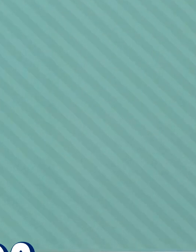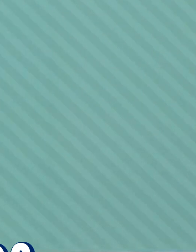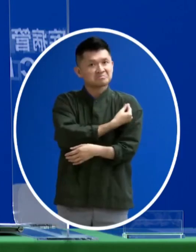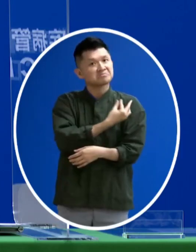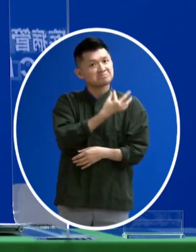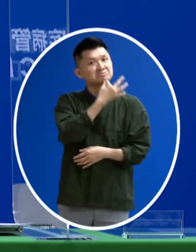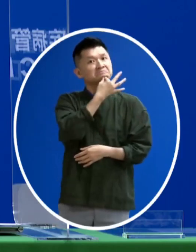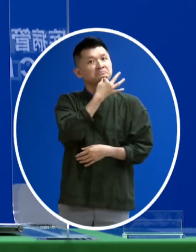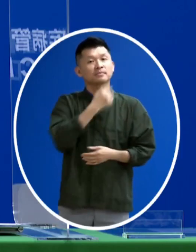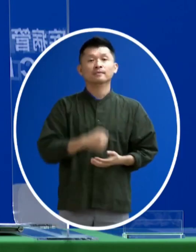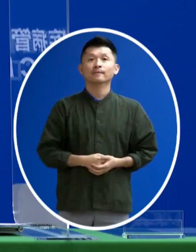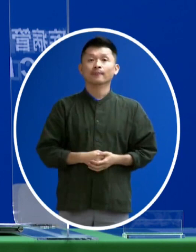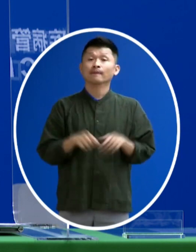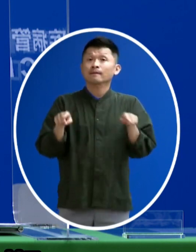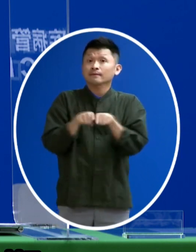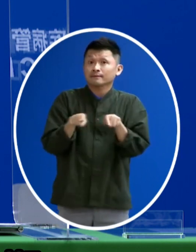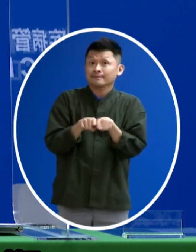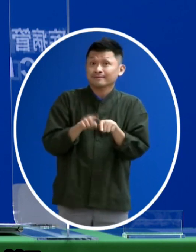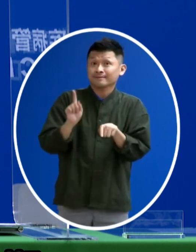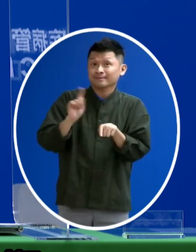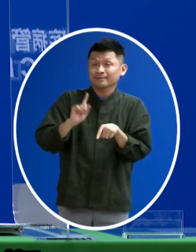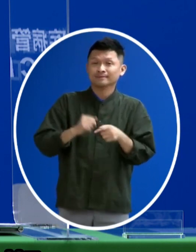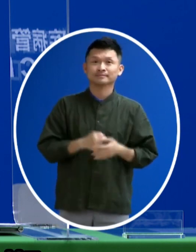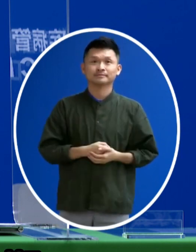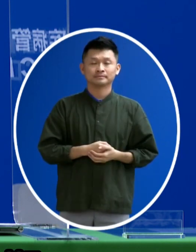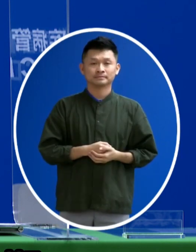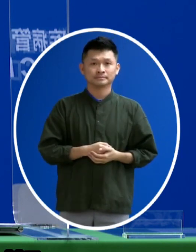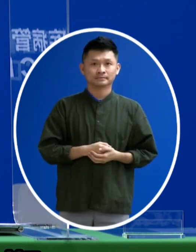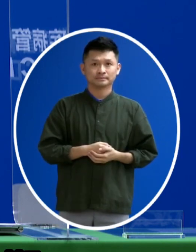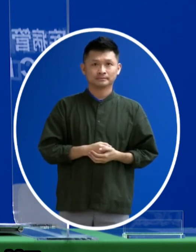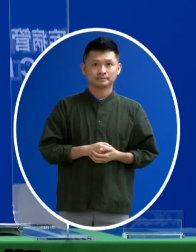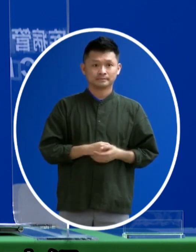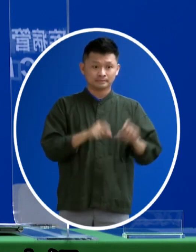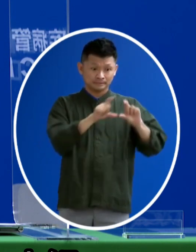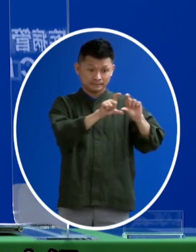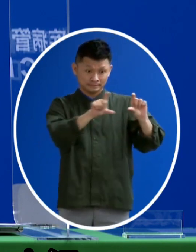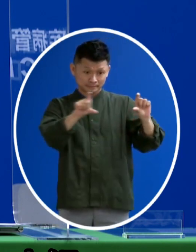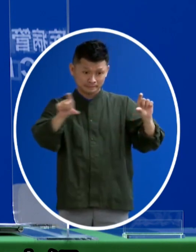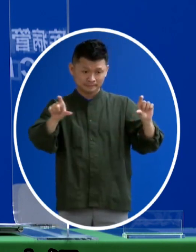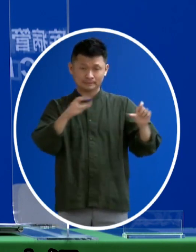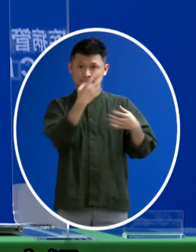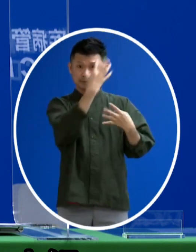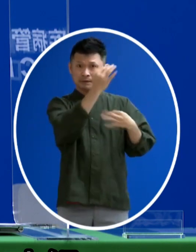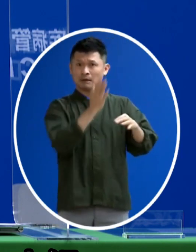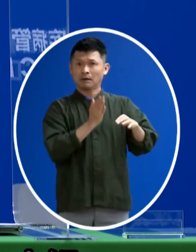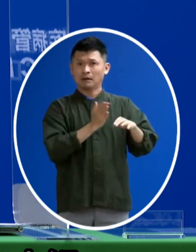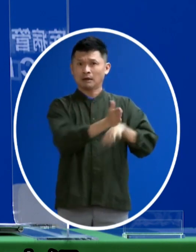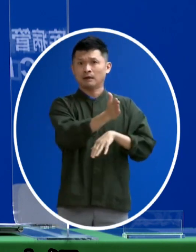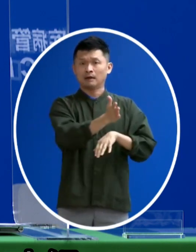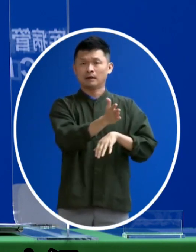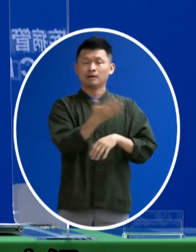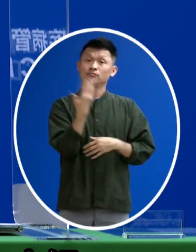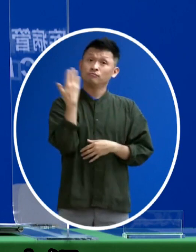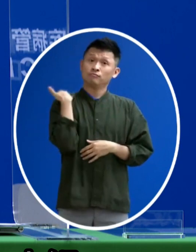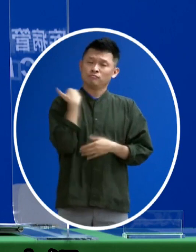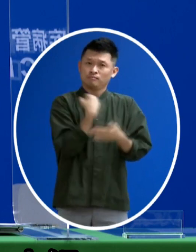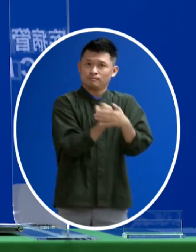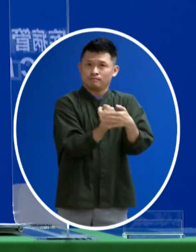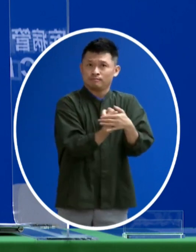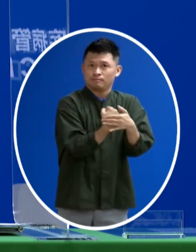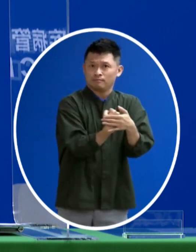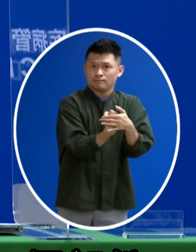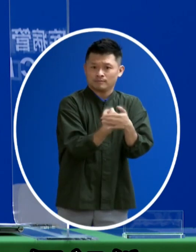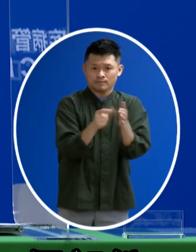K004CDC。 一般而言就是我们会看这个疫苗过期，那它有没有在过去保存的时